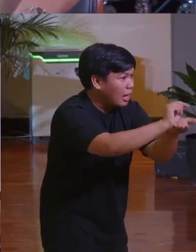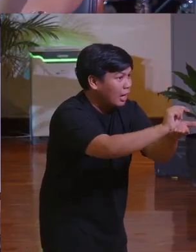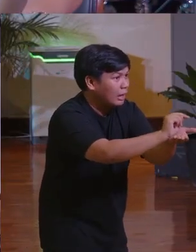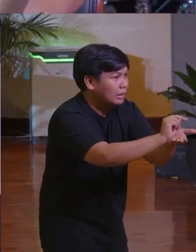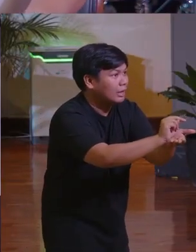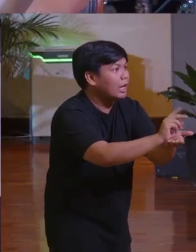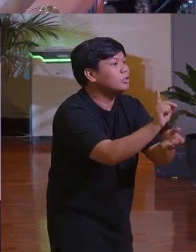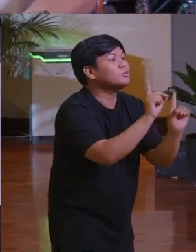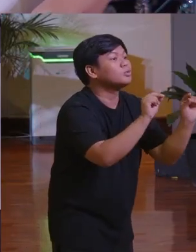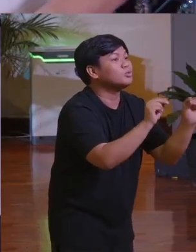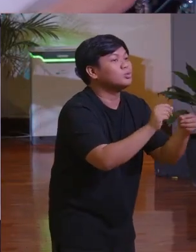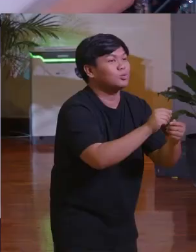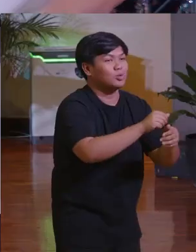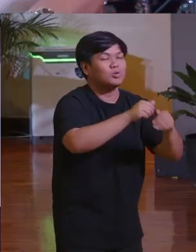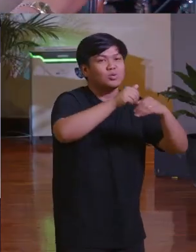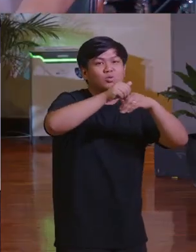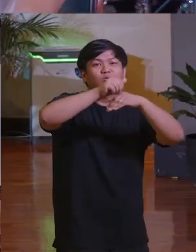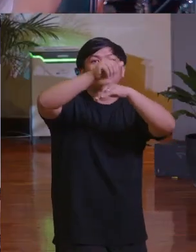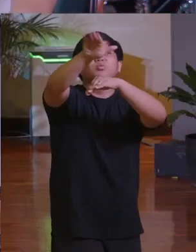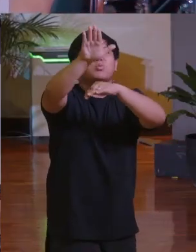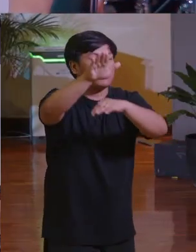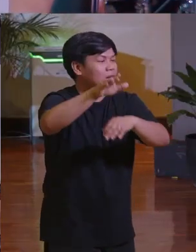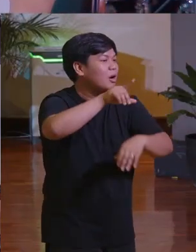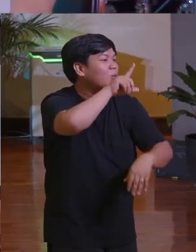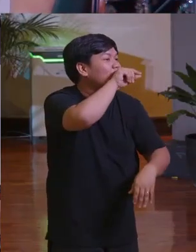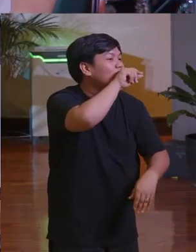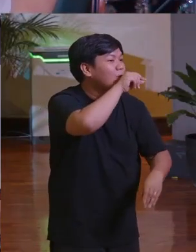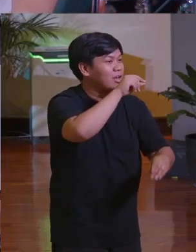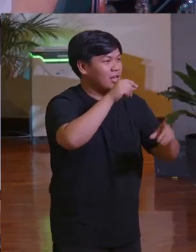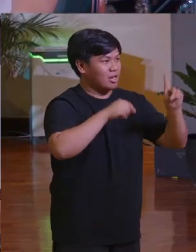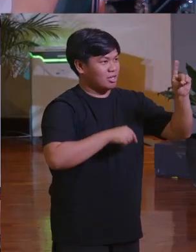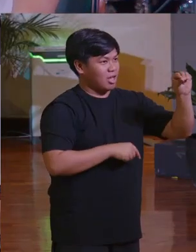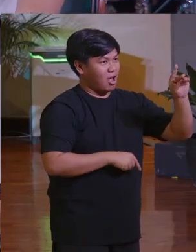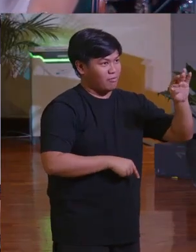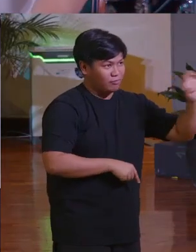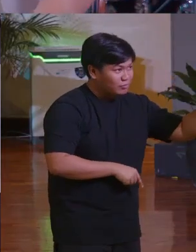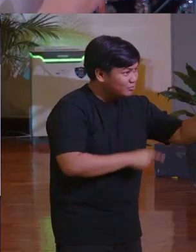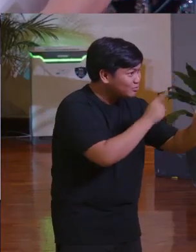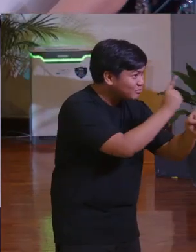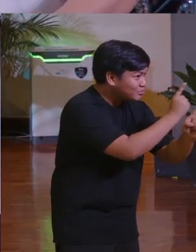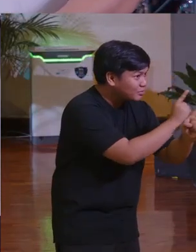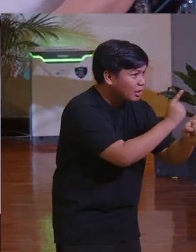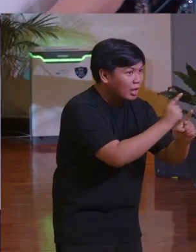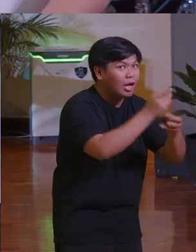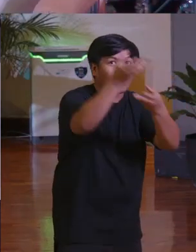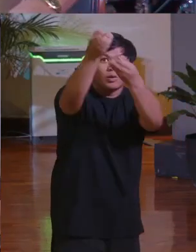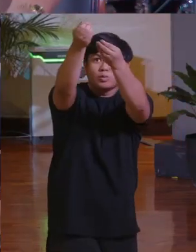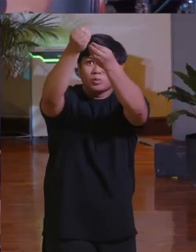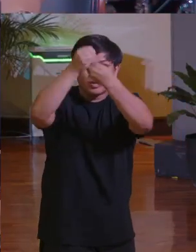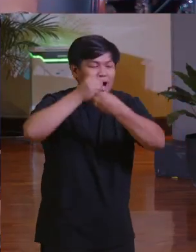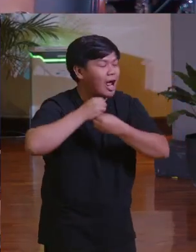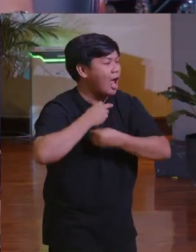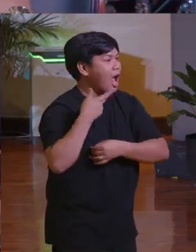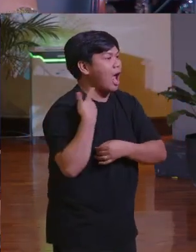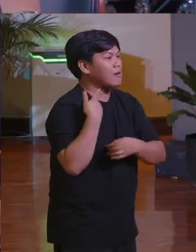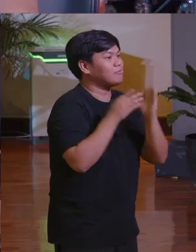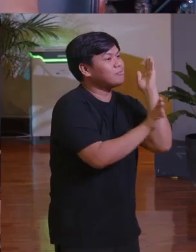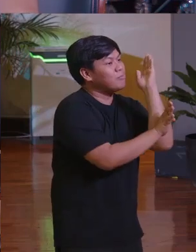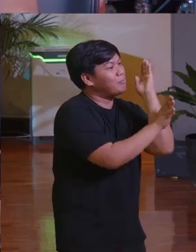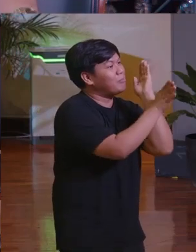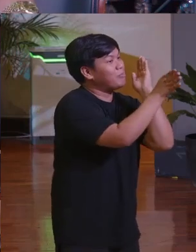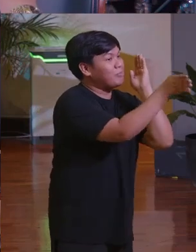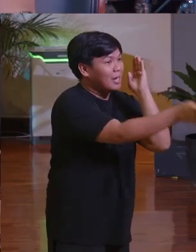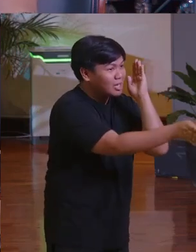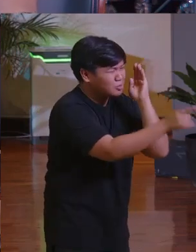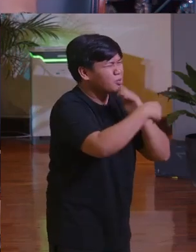pinakawalan na ibon, yung ibon na yon ay dove, at siya ay bumalik na merong olive branch sa